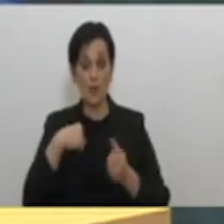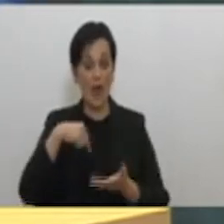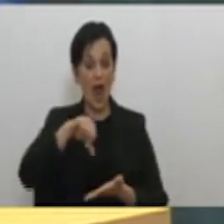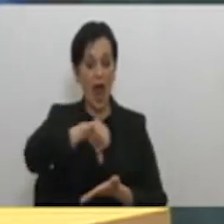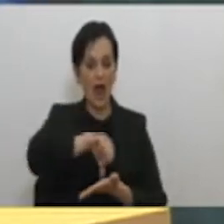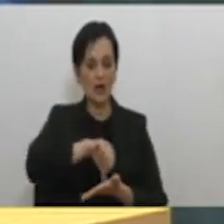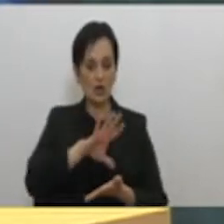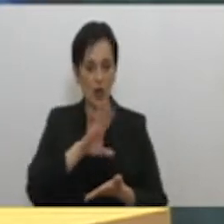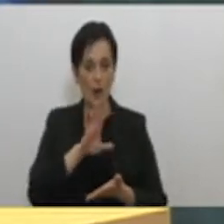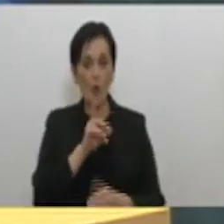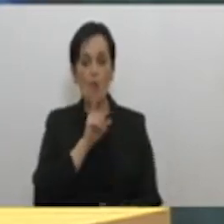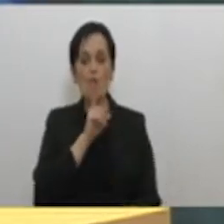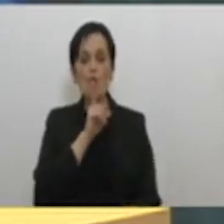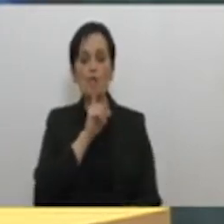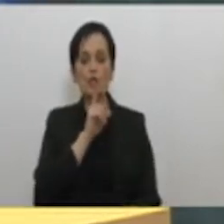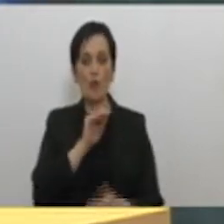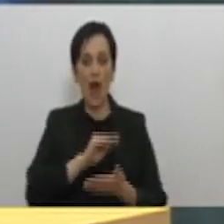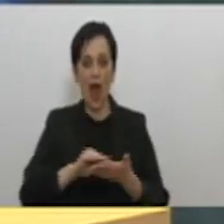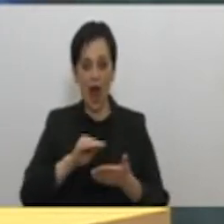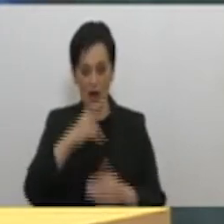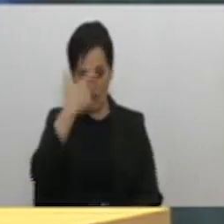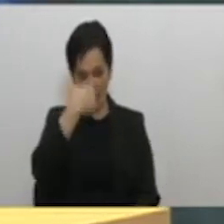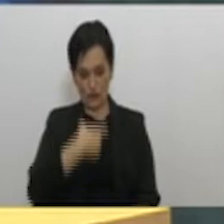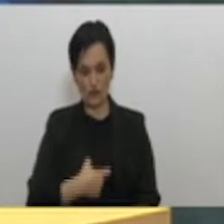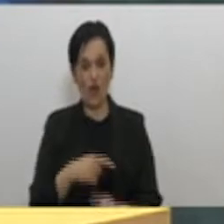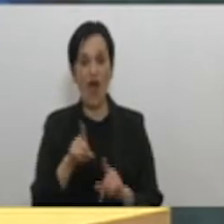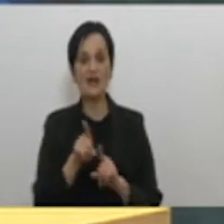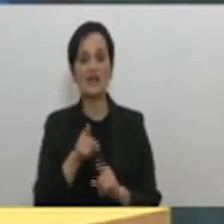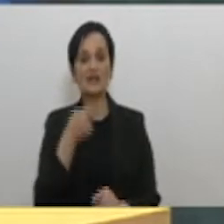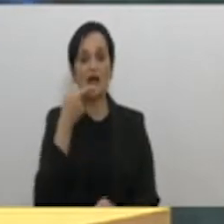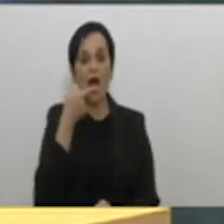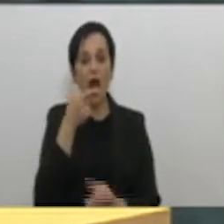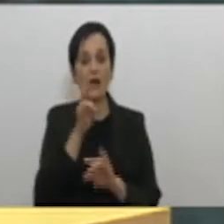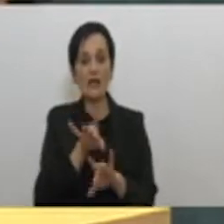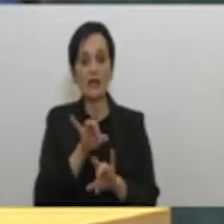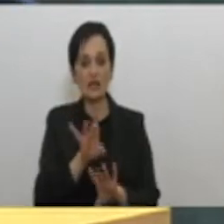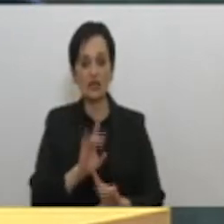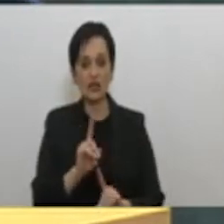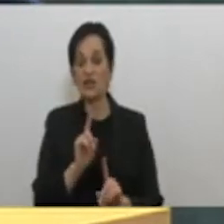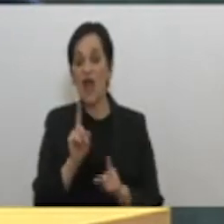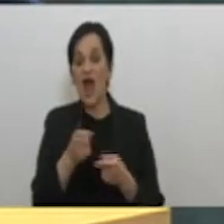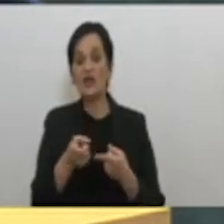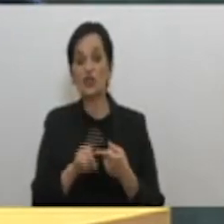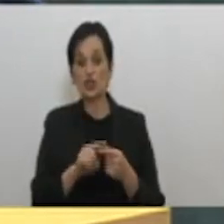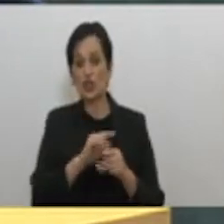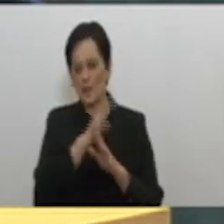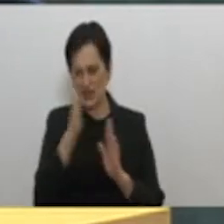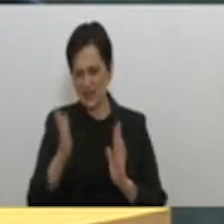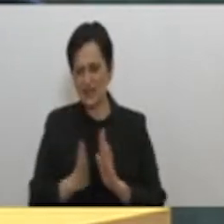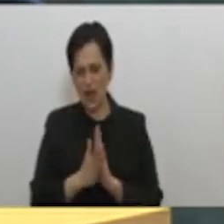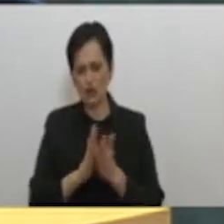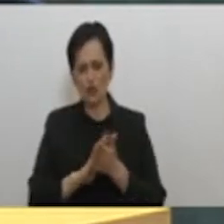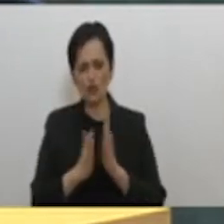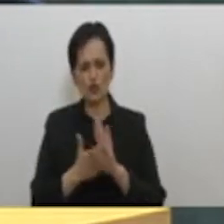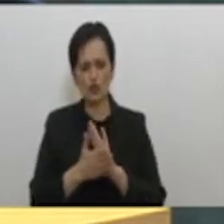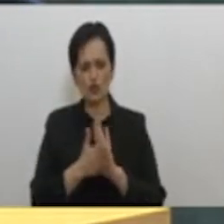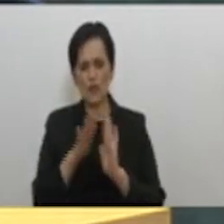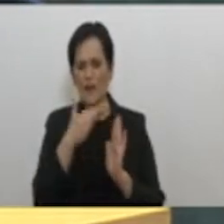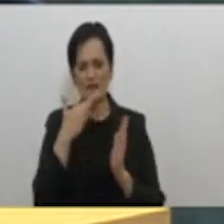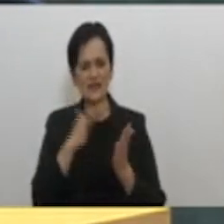პასუხობთ მდუმარეების ავტორს, რომ რაღაც ისეთი არ გითხრათ. ეხლა რა შეეხება საერთო სიტუაციას და ბევრს აღარ გავაგრძელებ